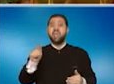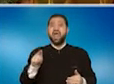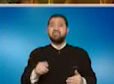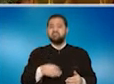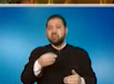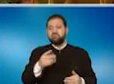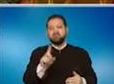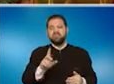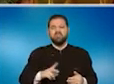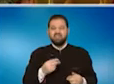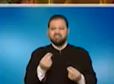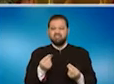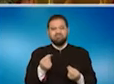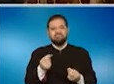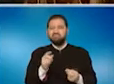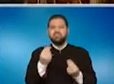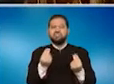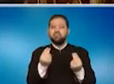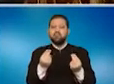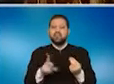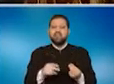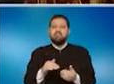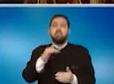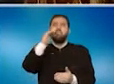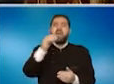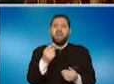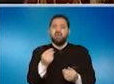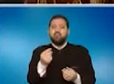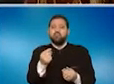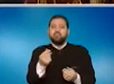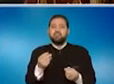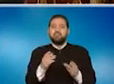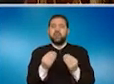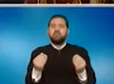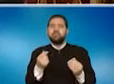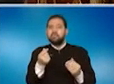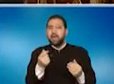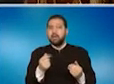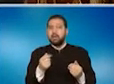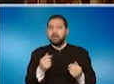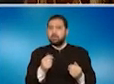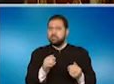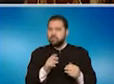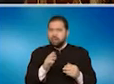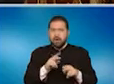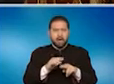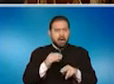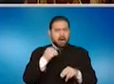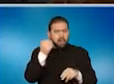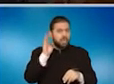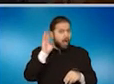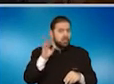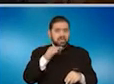scumpă și nu face prețul care l-ai zis. Acela auzind, i-a zis lui: nimic altceva nu ți-a zis bătrânul? Zisa lui: